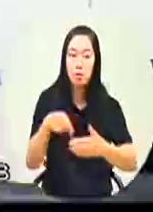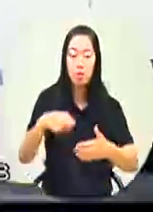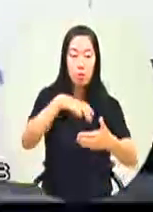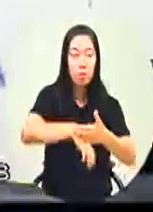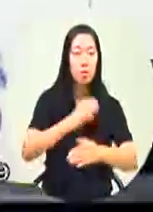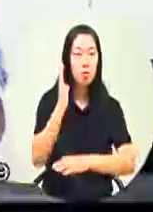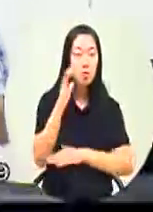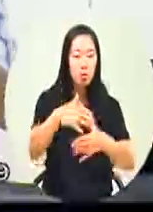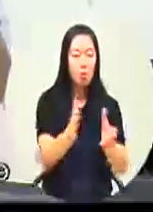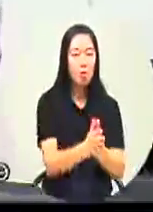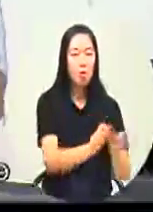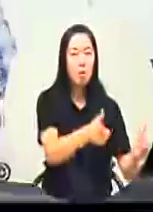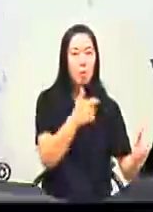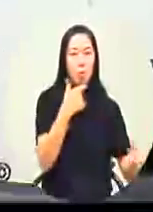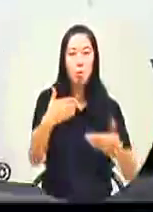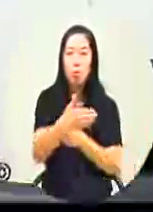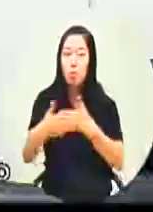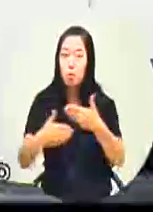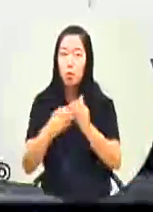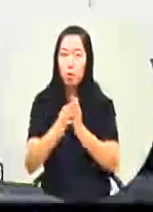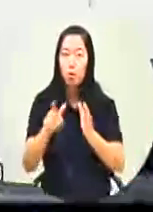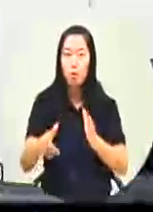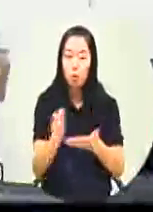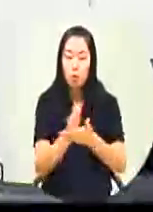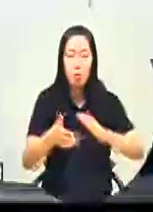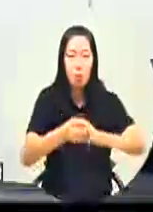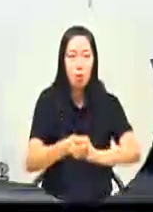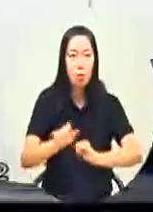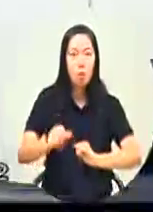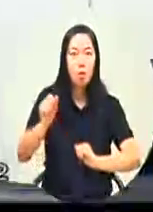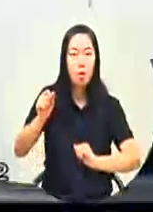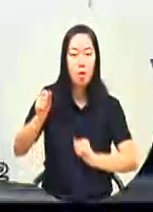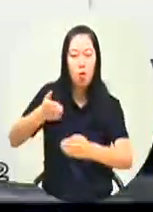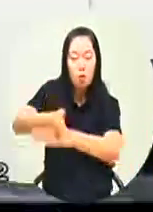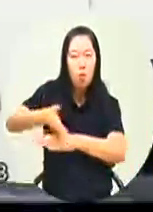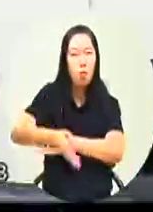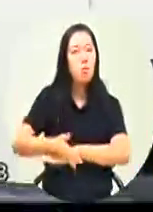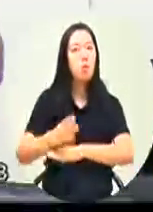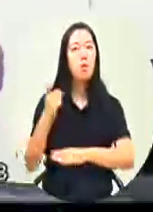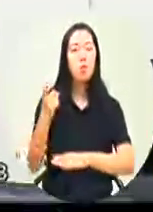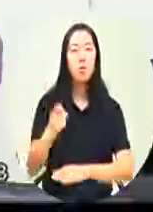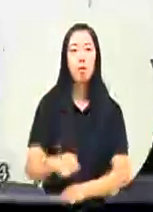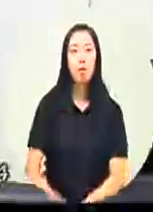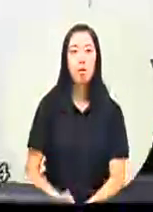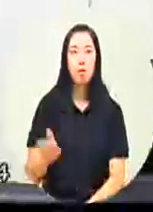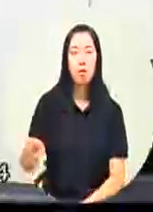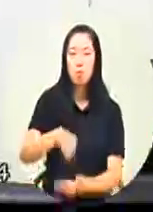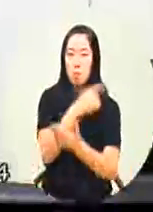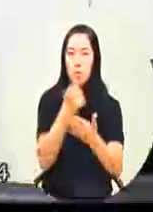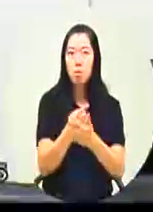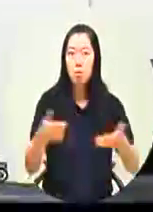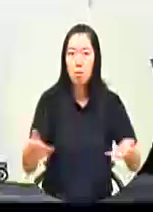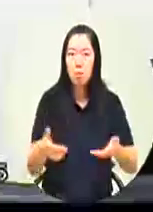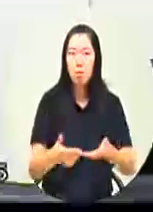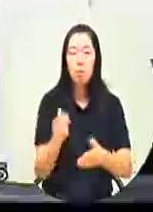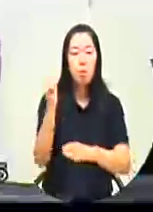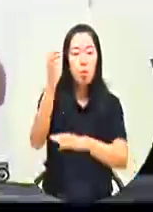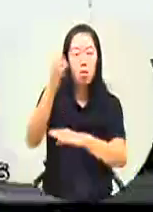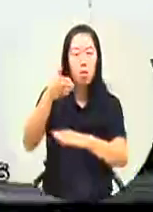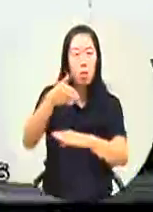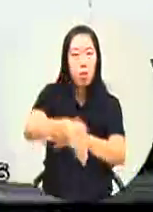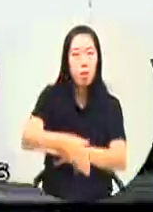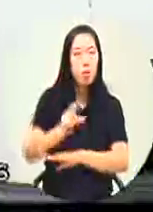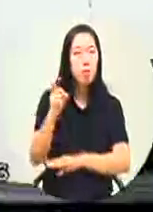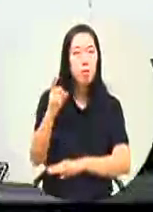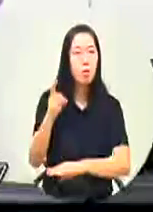不是内政部，交通部没有核定，这个都没有办法通过。要整体开发都没有办法通过。还有水利局的